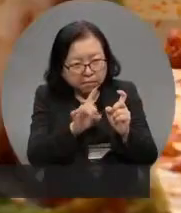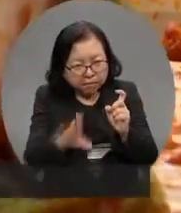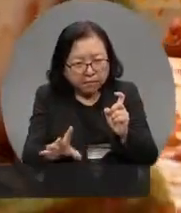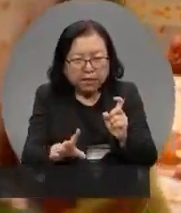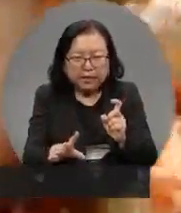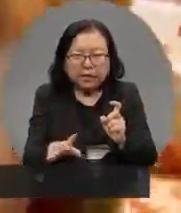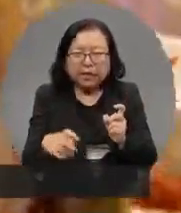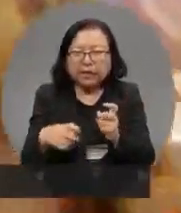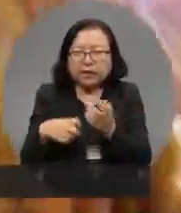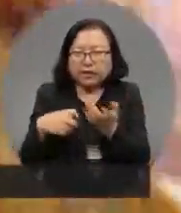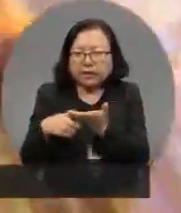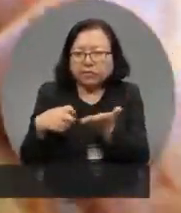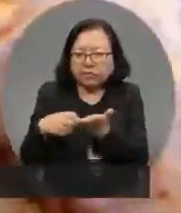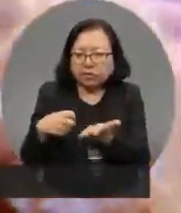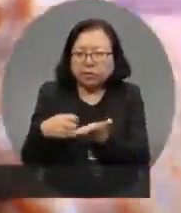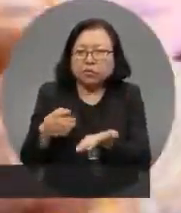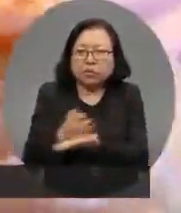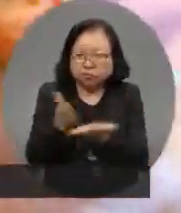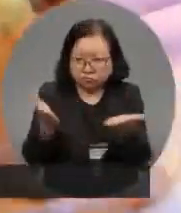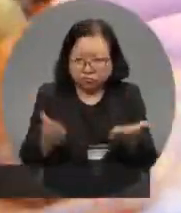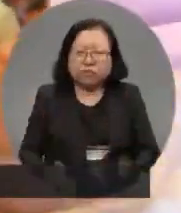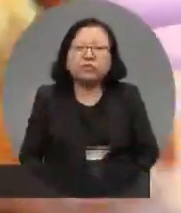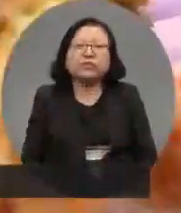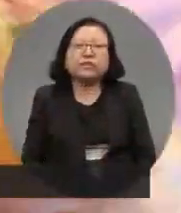상품권도 지급할 계획입니다.